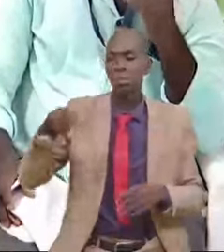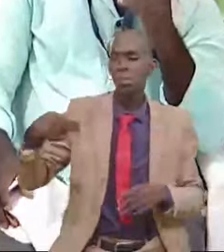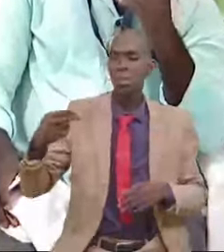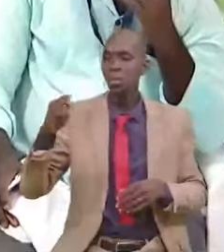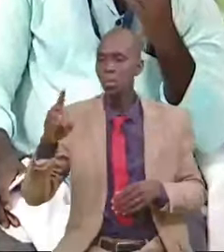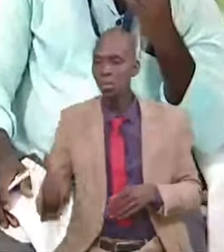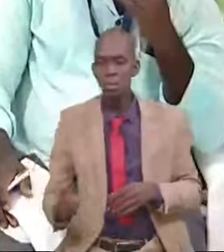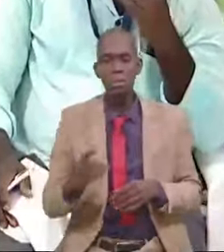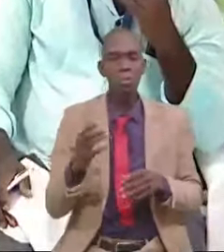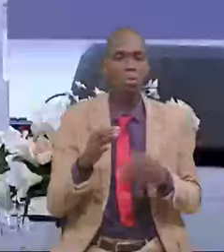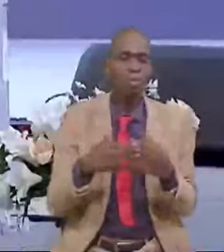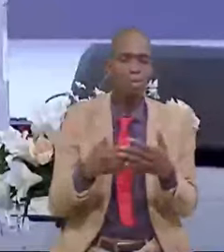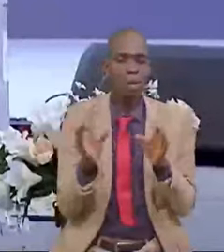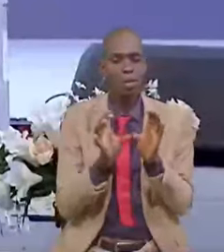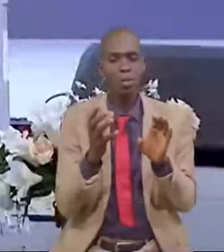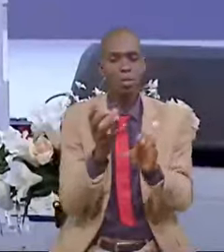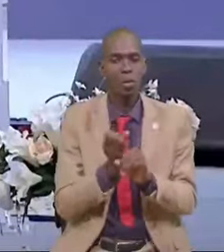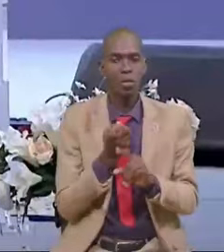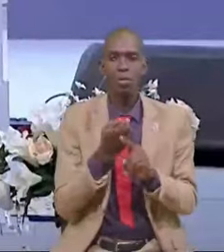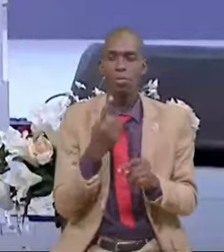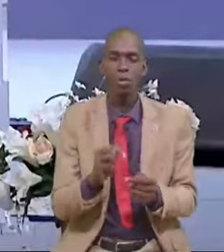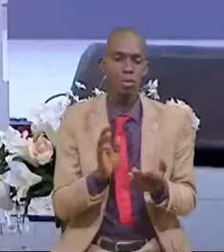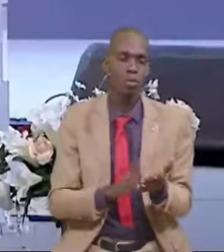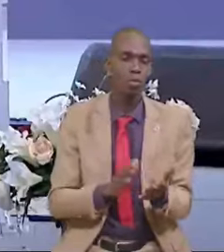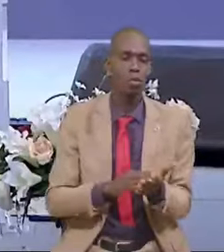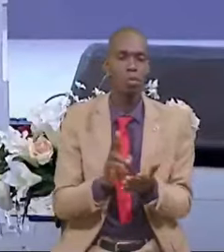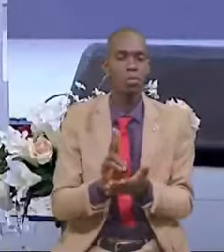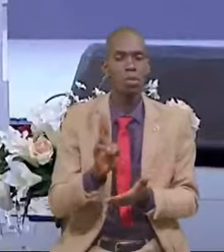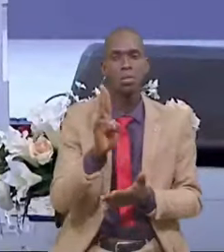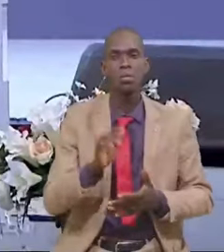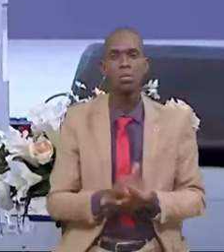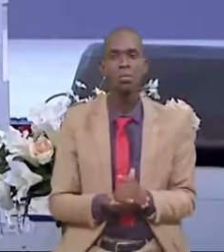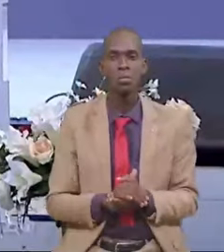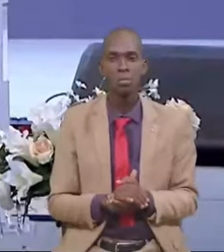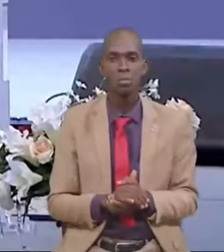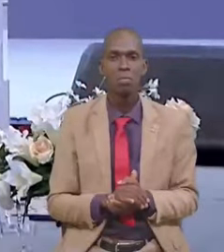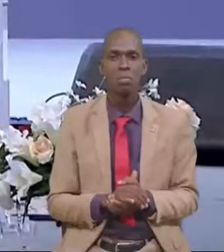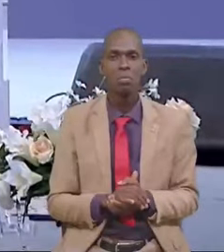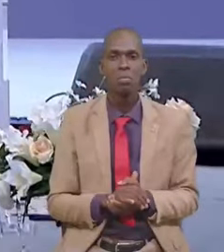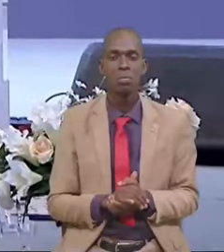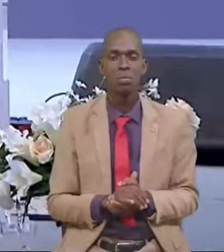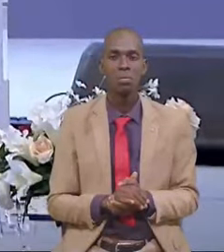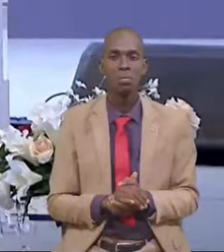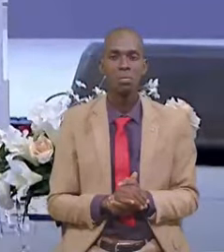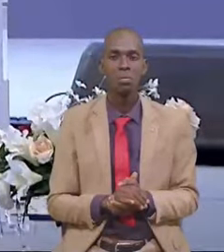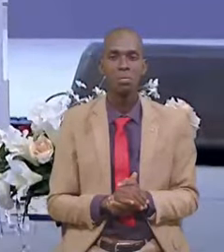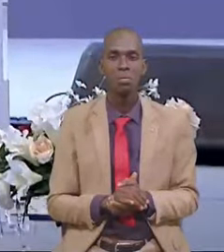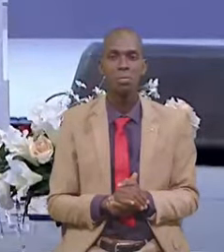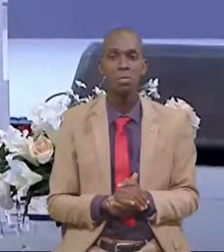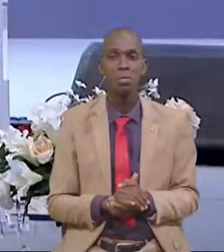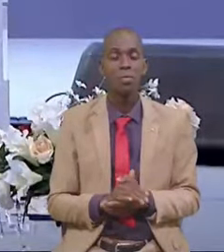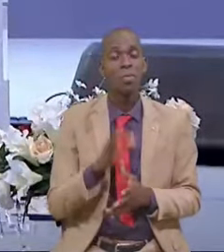alors, on ne va pas te demander autre chose à ton doctorat, ta maîtrise. Non, si c'est tout ce que toi tu